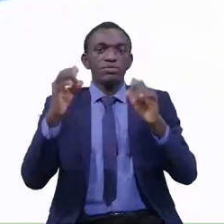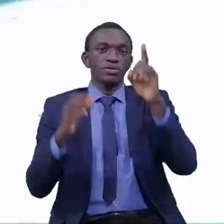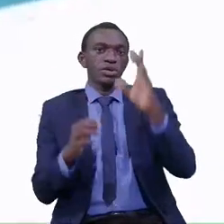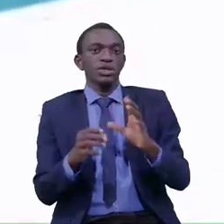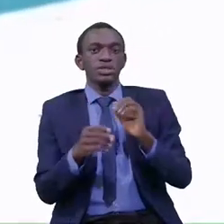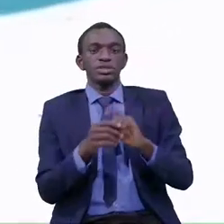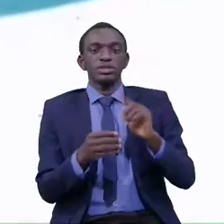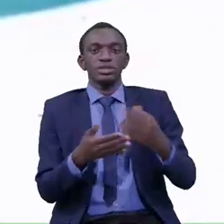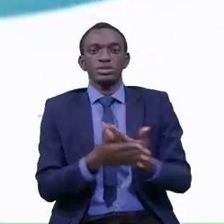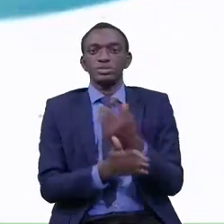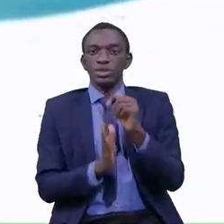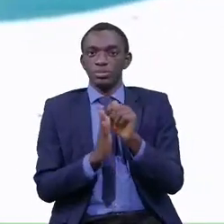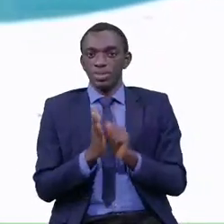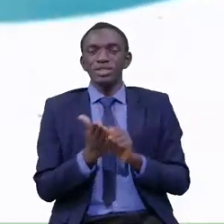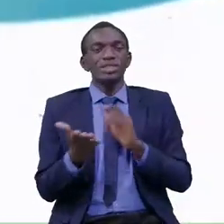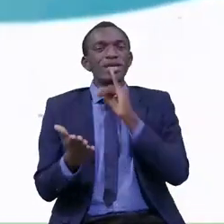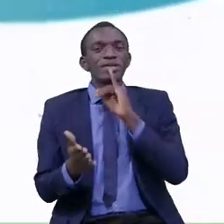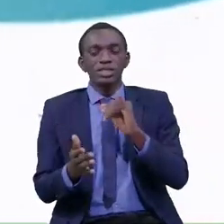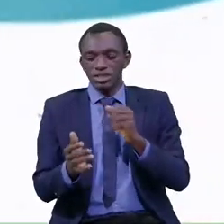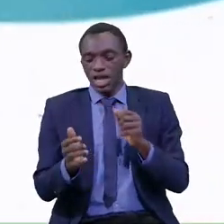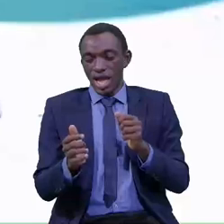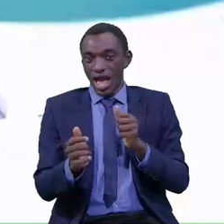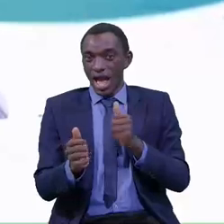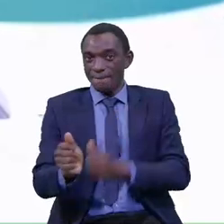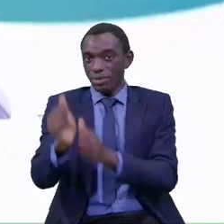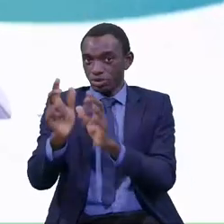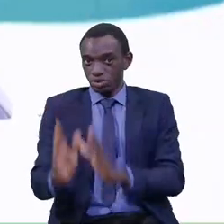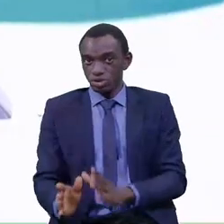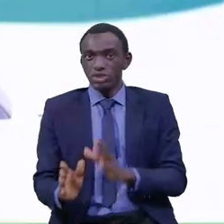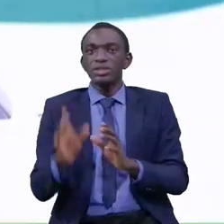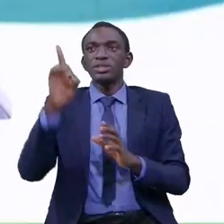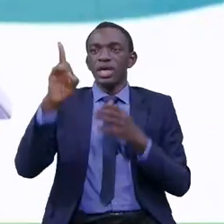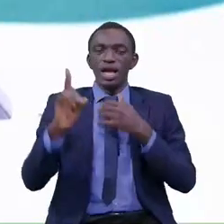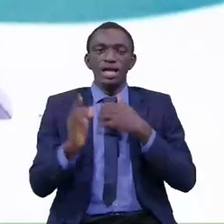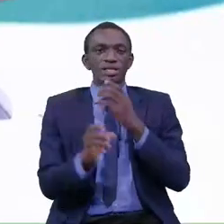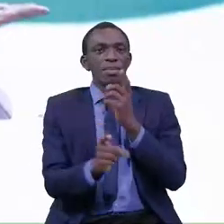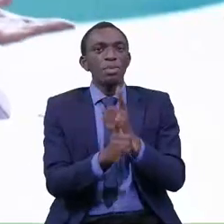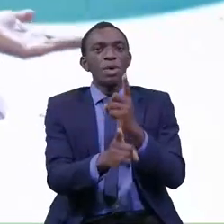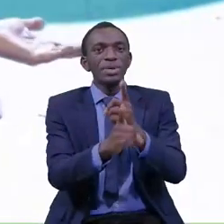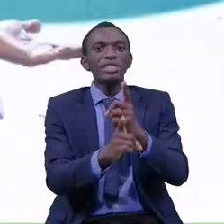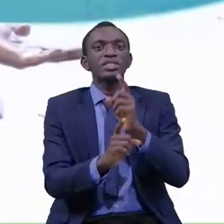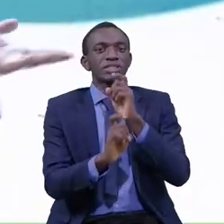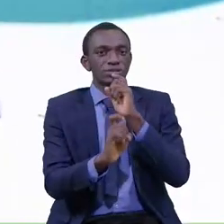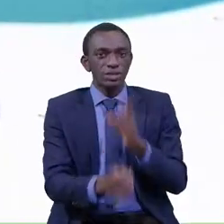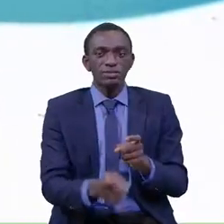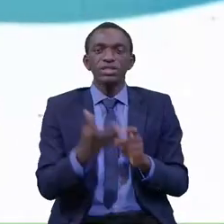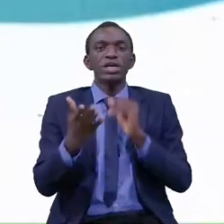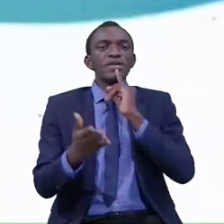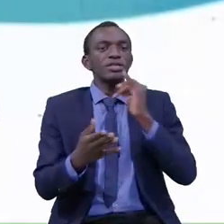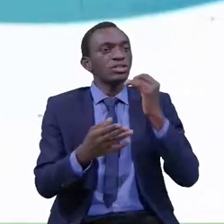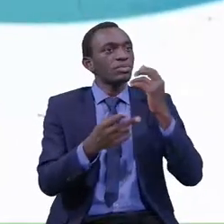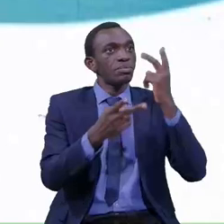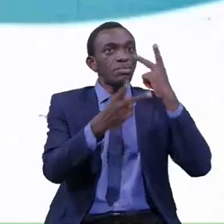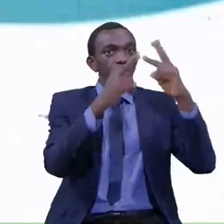Testament, il y a un apôtre. Il a le don approprié. Il est un prophète. Il a le don approprié. Il